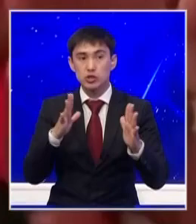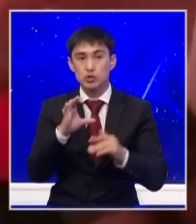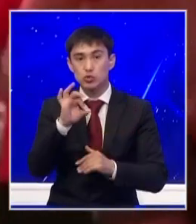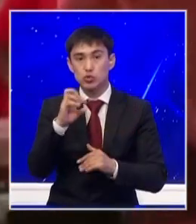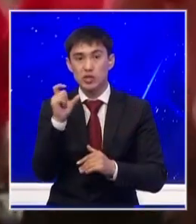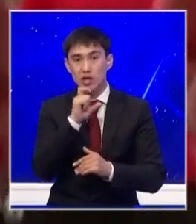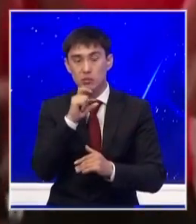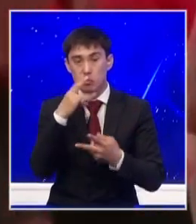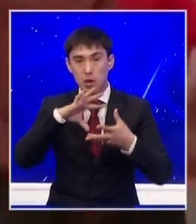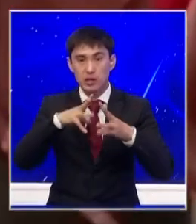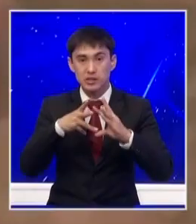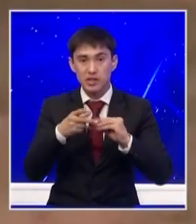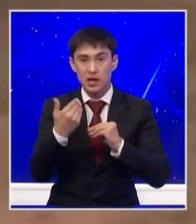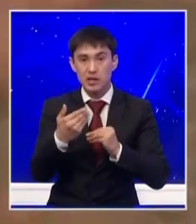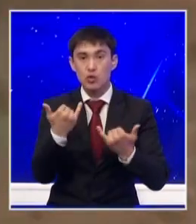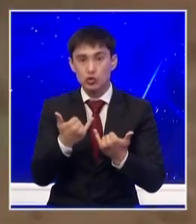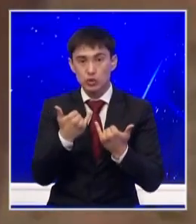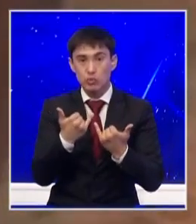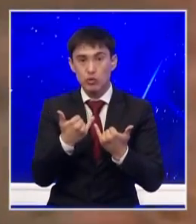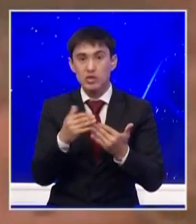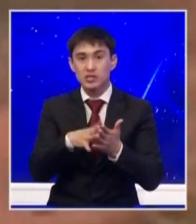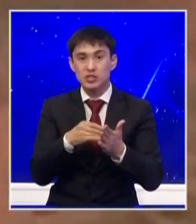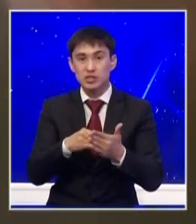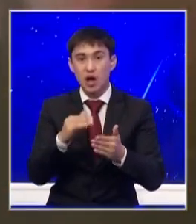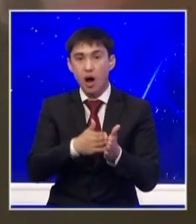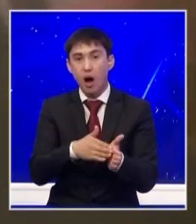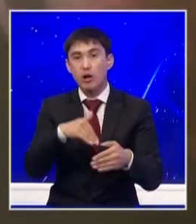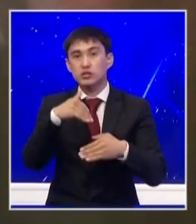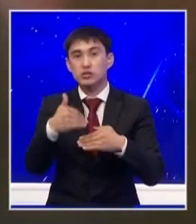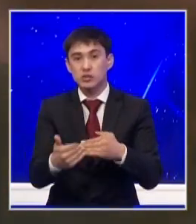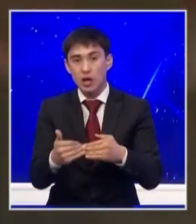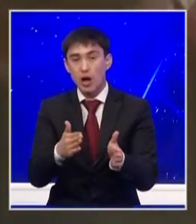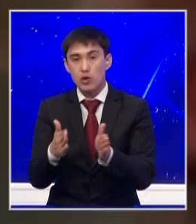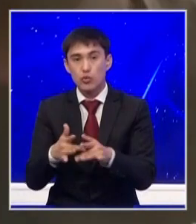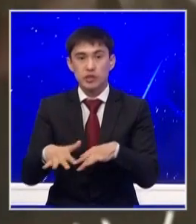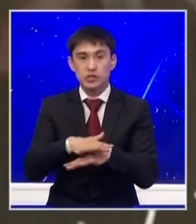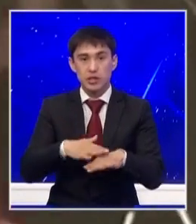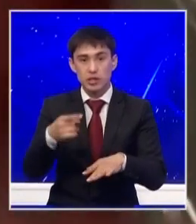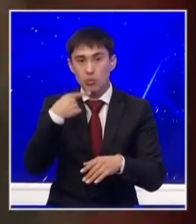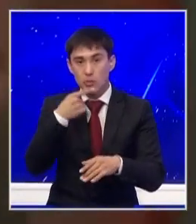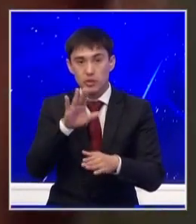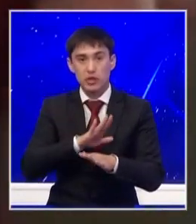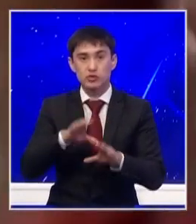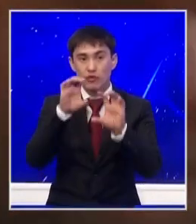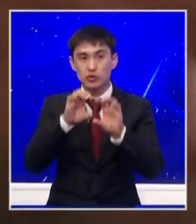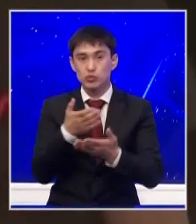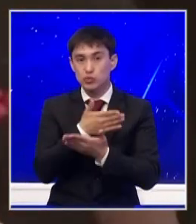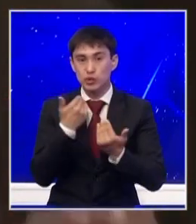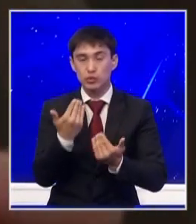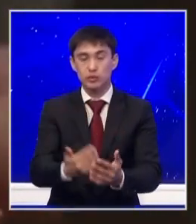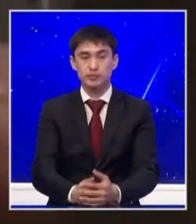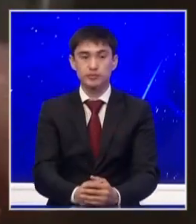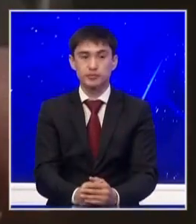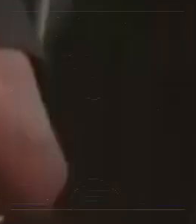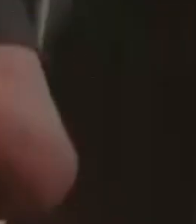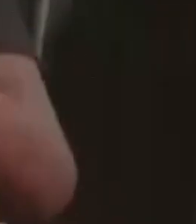социально-экономических показателей Они до сих пор значительно отстают от основного населения и не упоминаются в Конституции